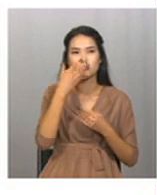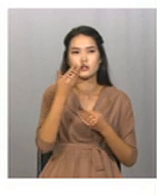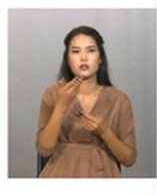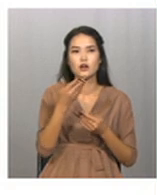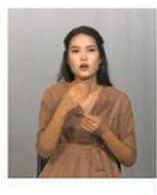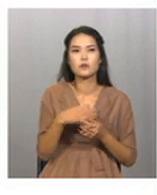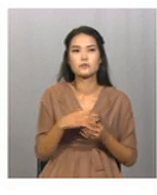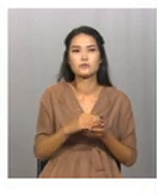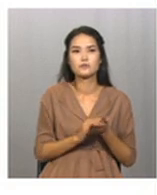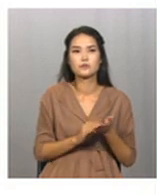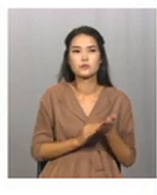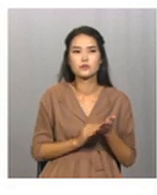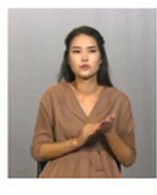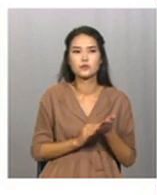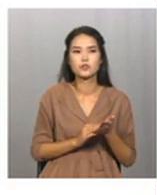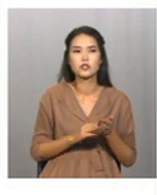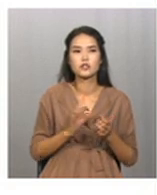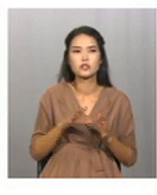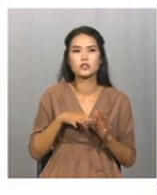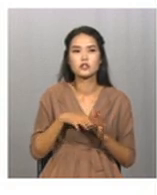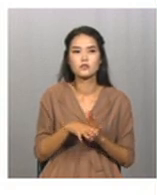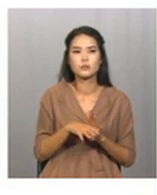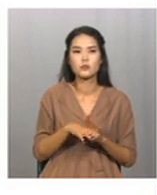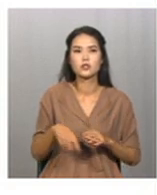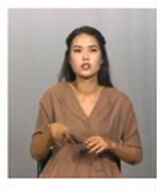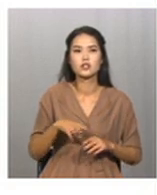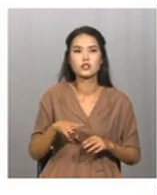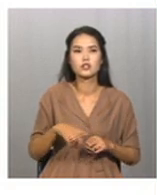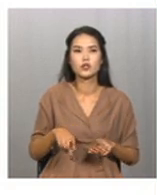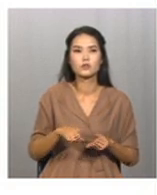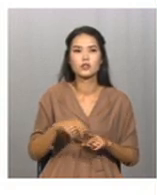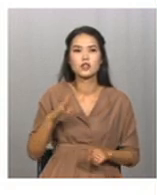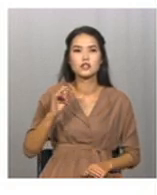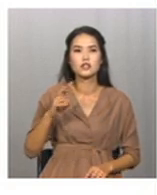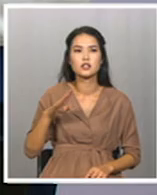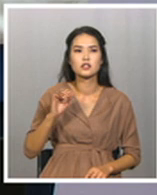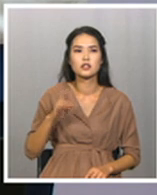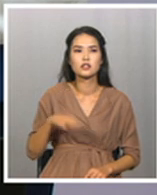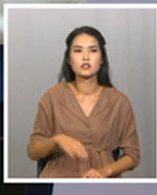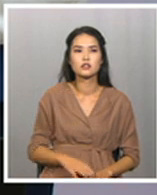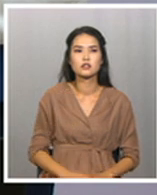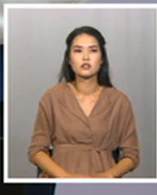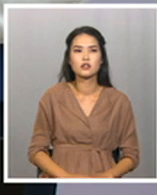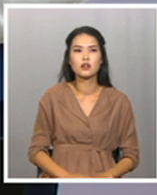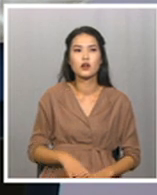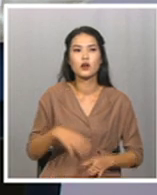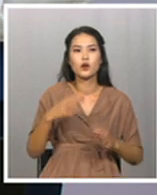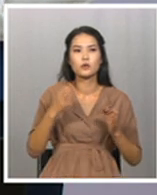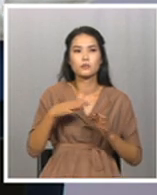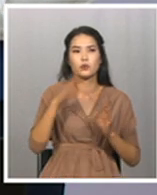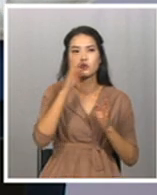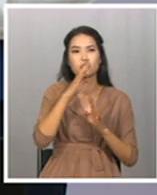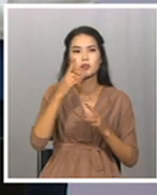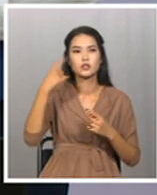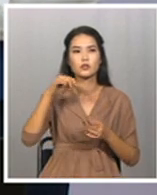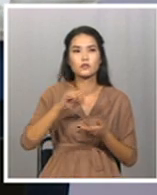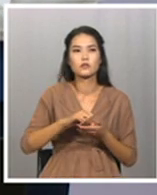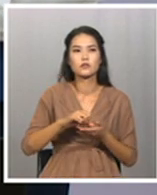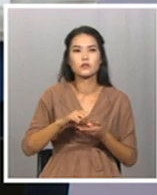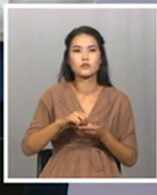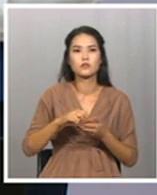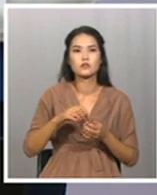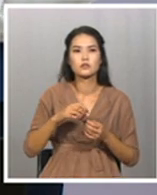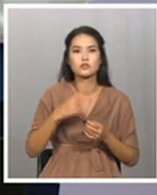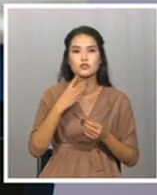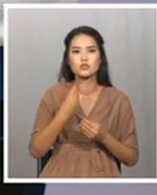задание творческое. Прочитайте текст, выполните литературный диктант. Судьбы любимых героев Толстого связаны